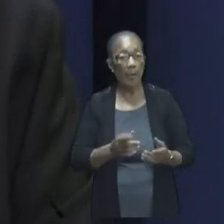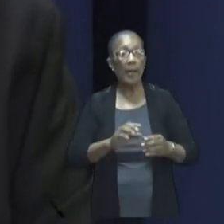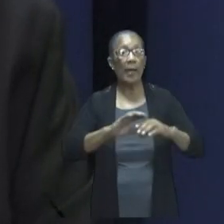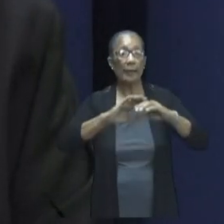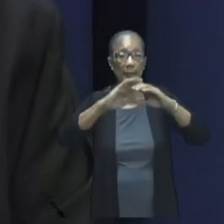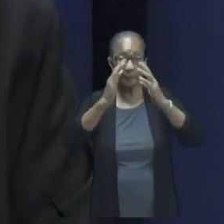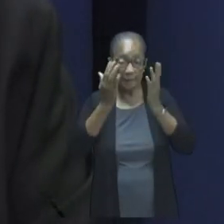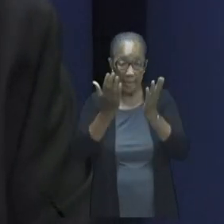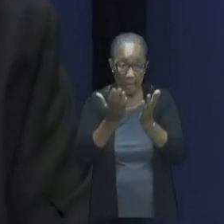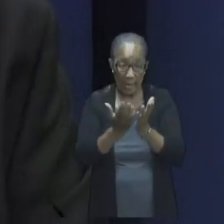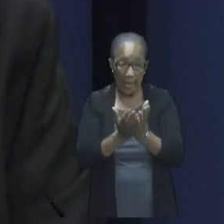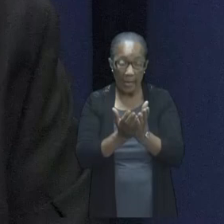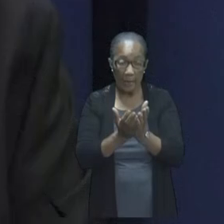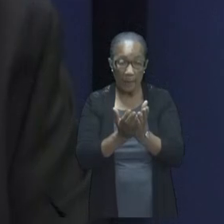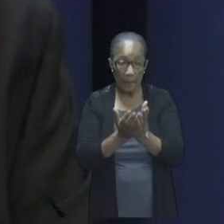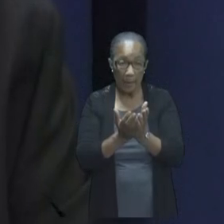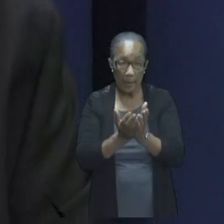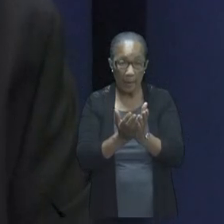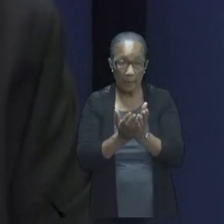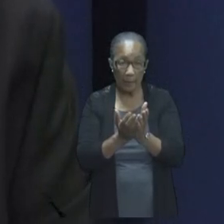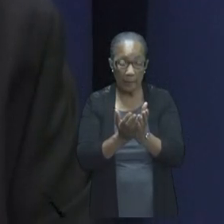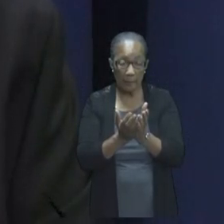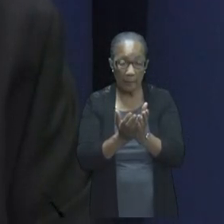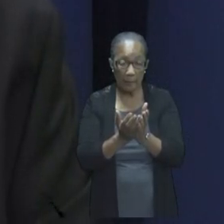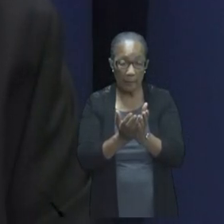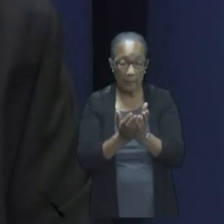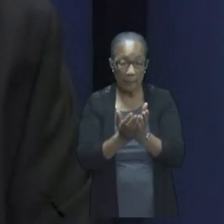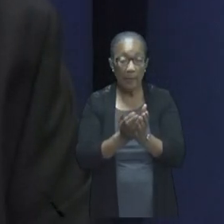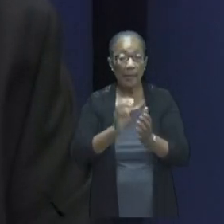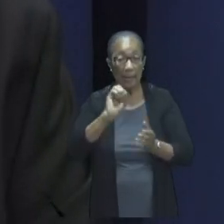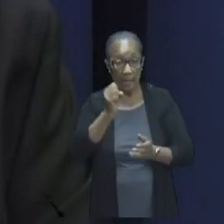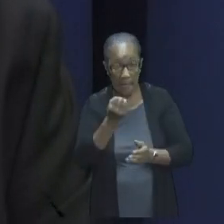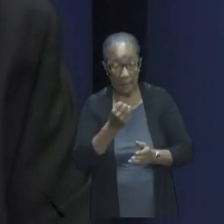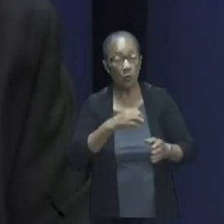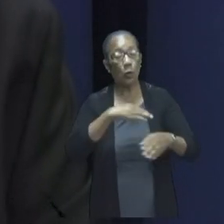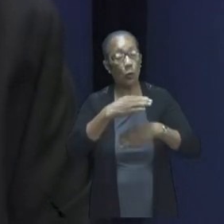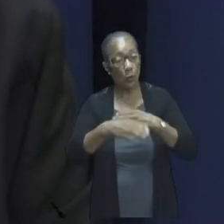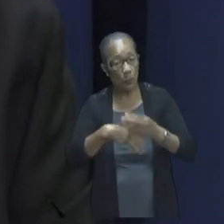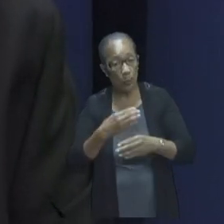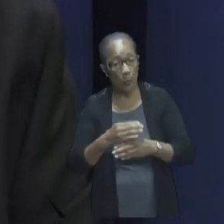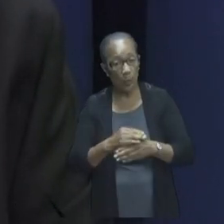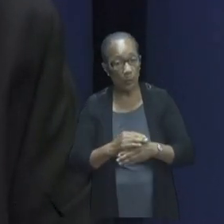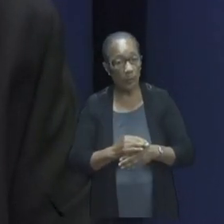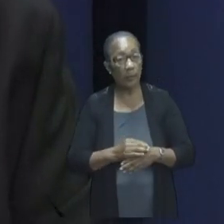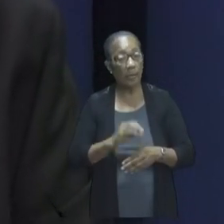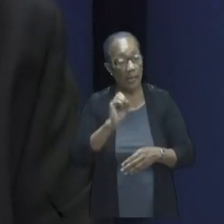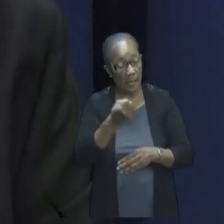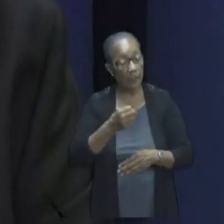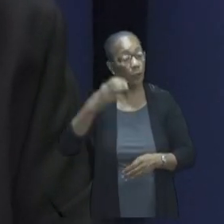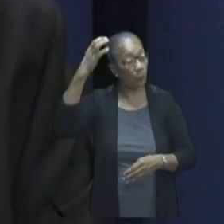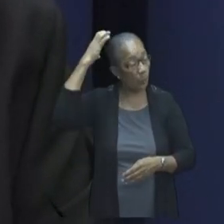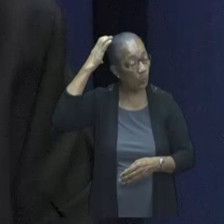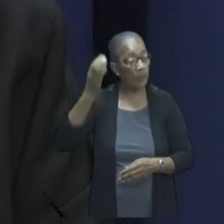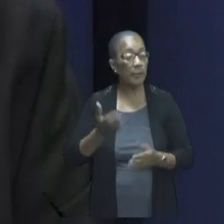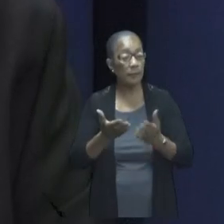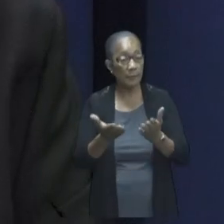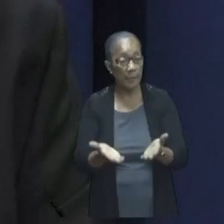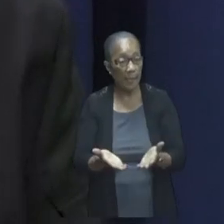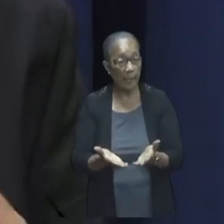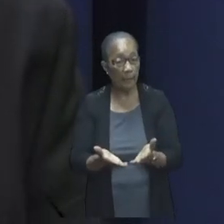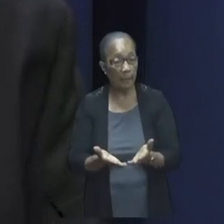allemaal seats zaken die kunnen voorkomen of die kunnen een drempel kunnen zijn voor het